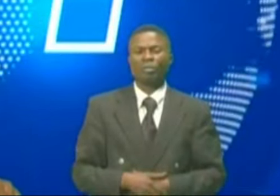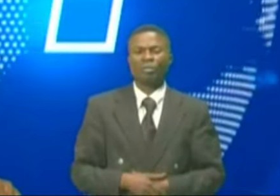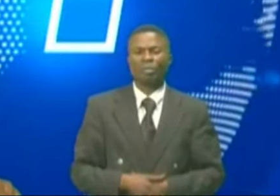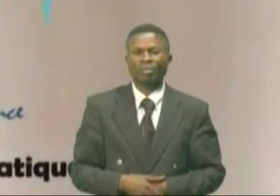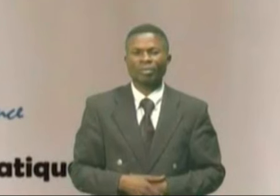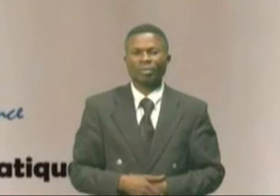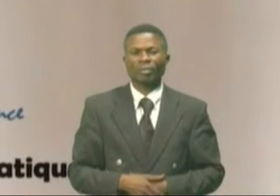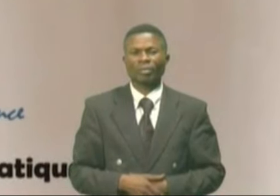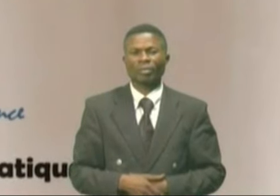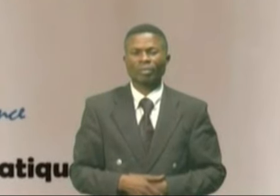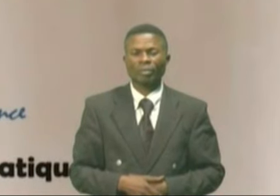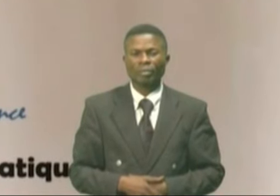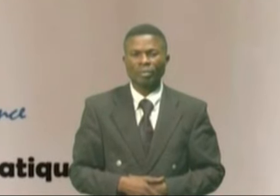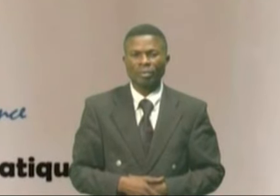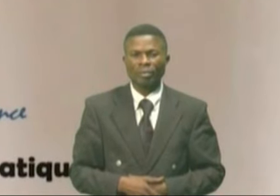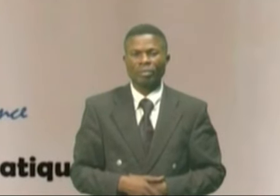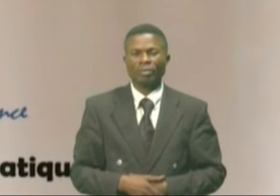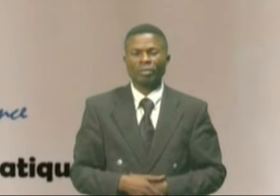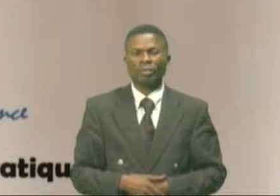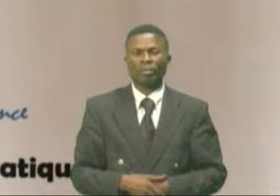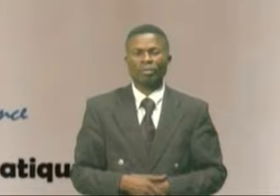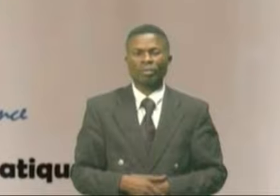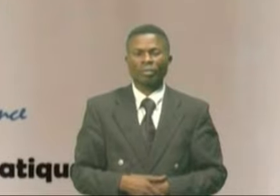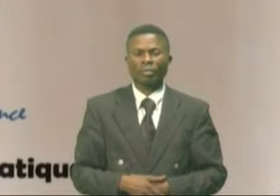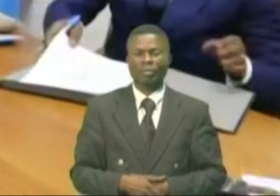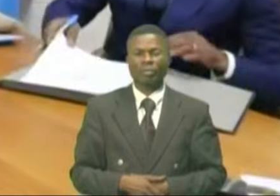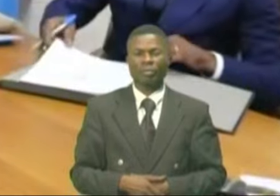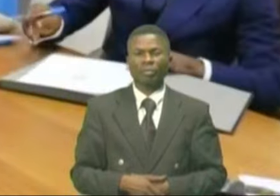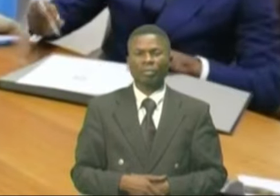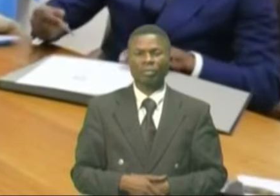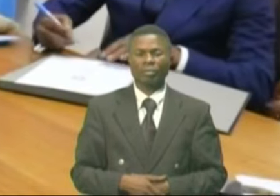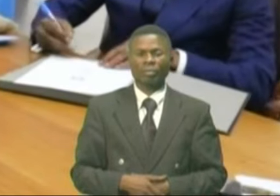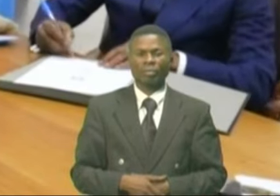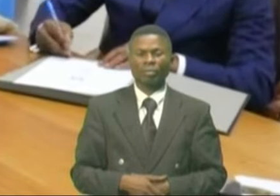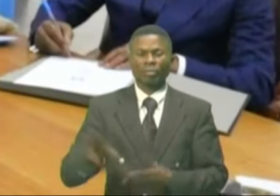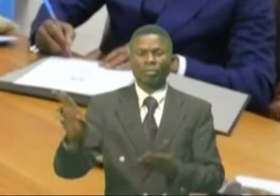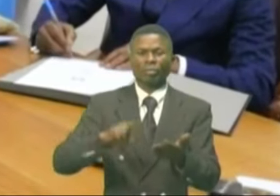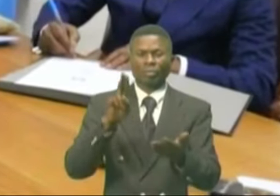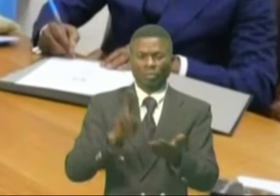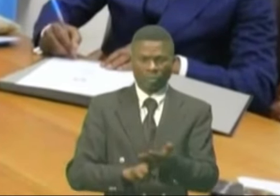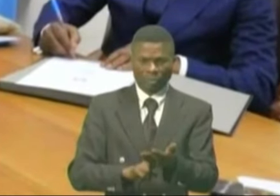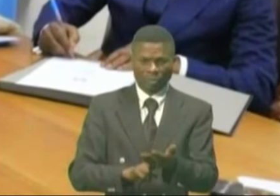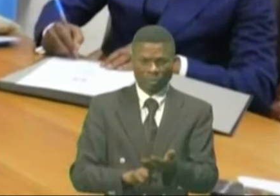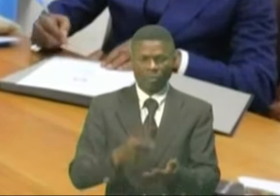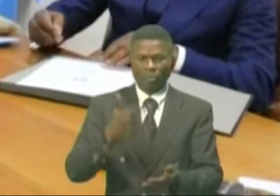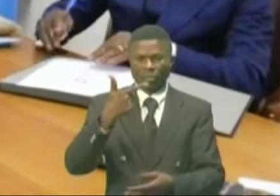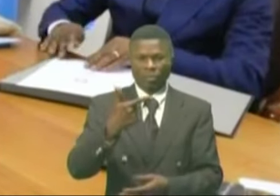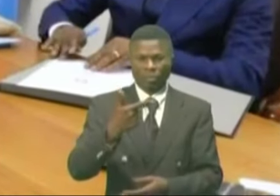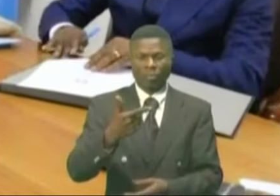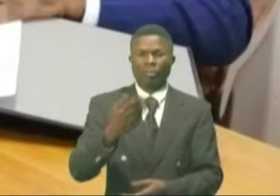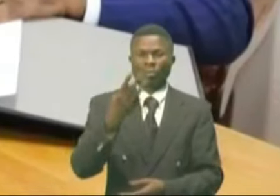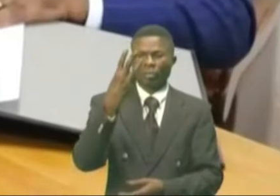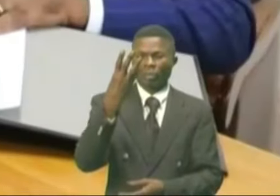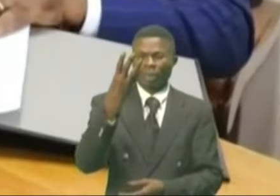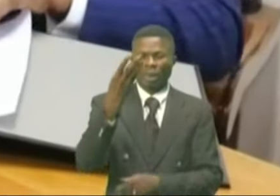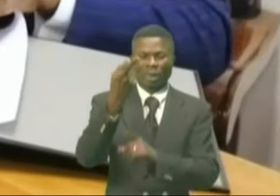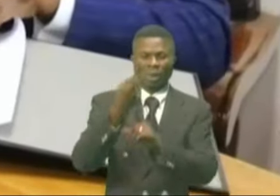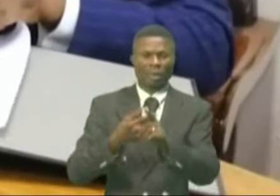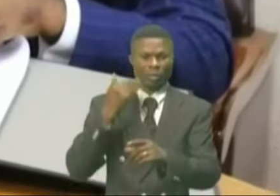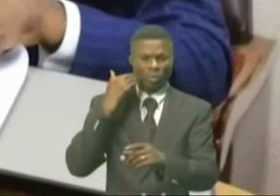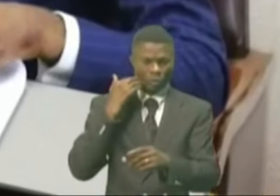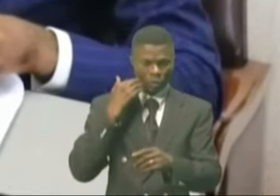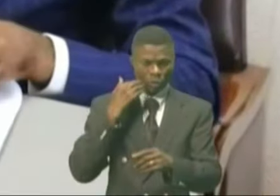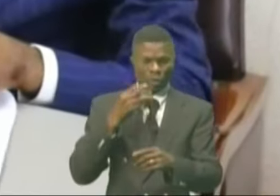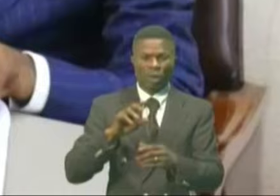reportages. L'Université libre des pays des Grands Lacs de Goma vient de signer officiellement ce mardi 4 juin 2024 un accord cadre